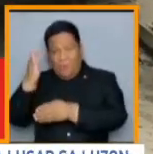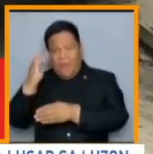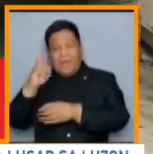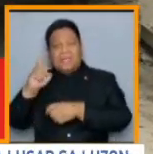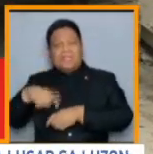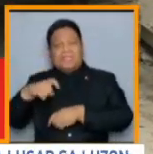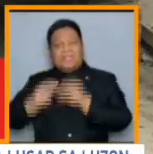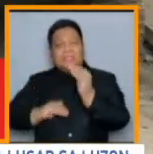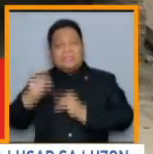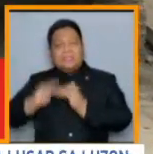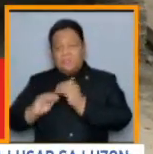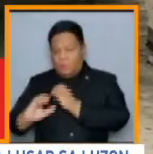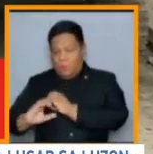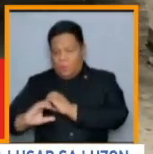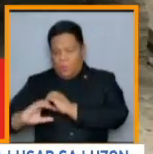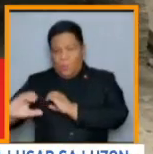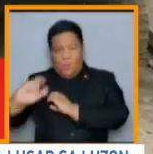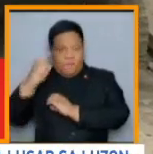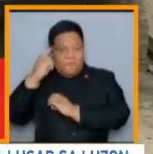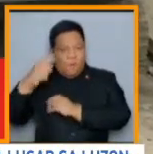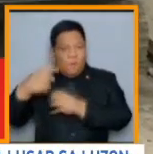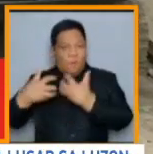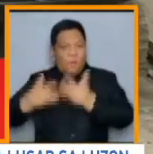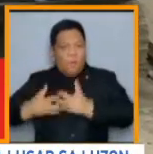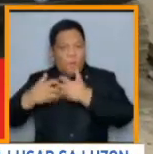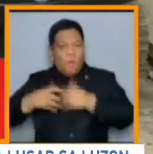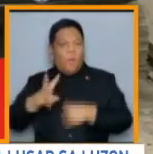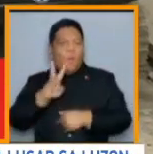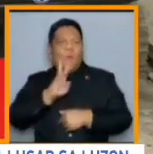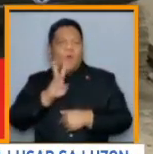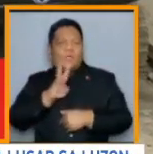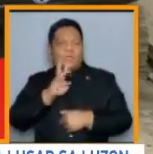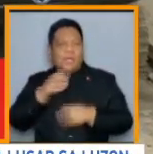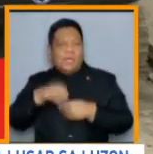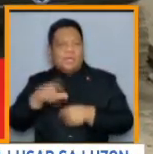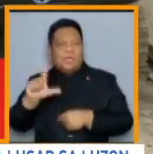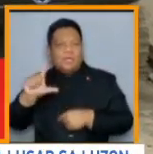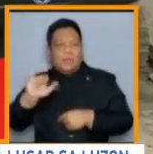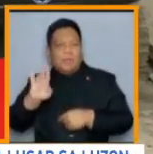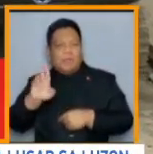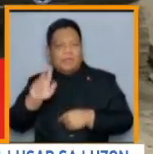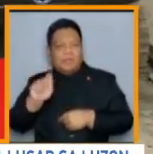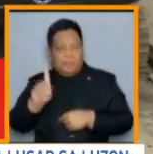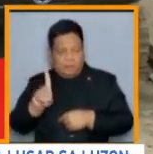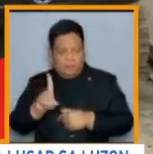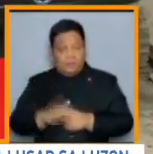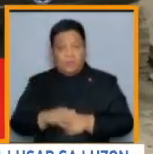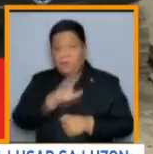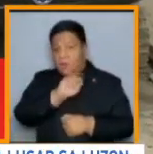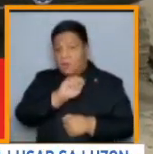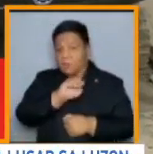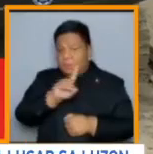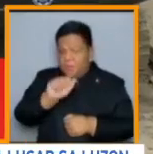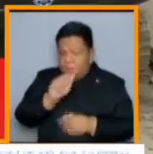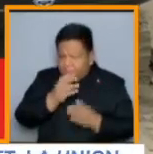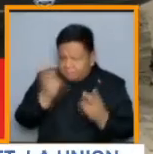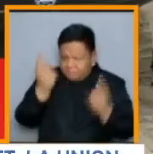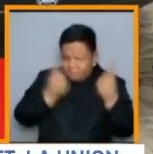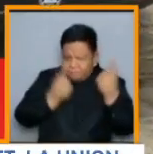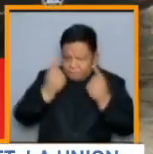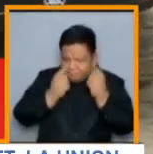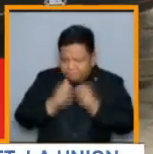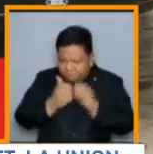Station dito sa Pasay. Pinag-aaralan na raw ng MMDA ang mga paraan para maibsan ang epekto ng